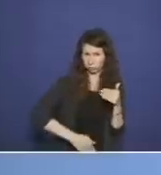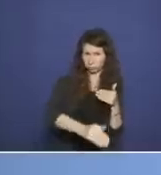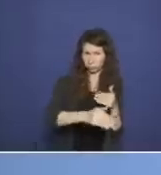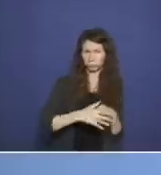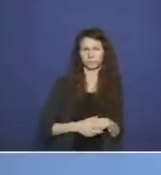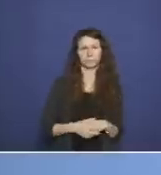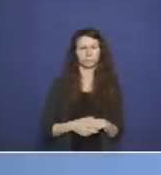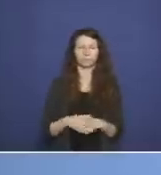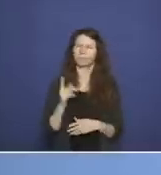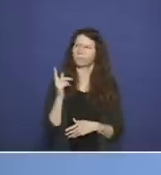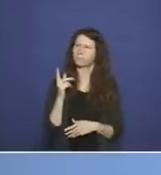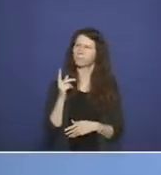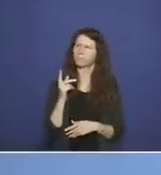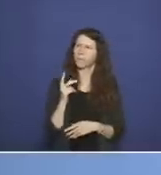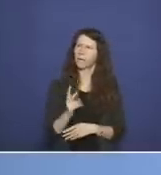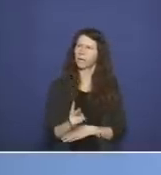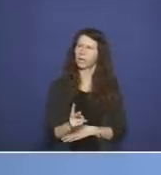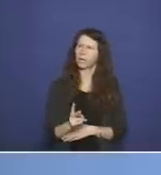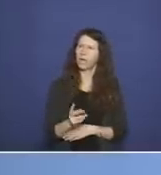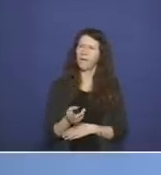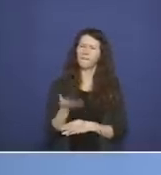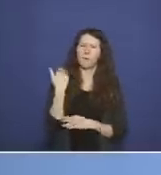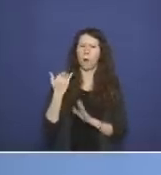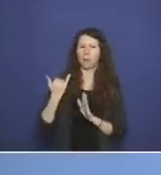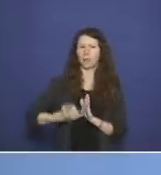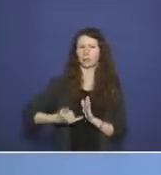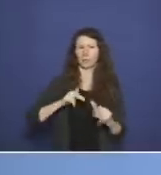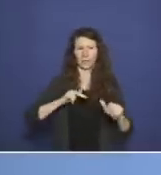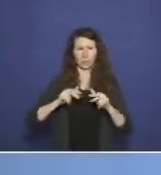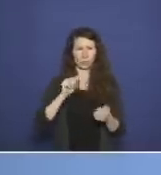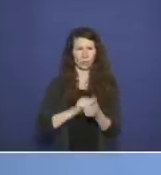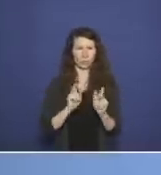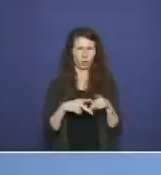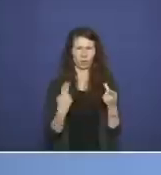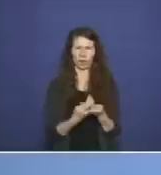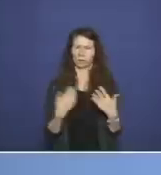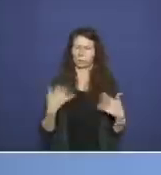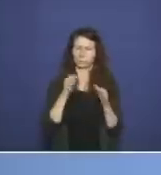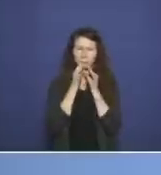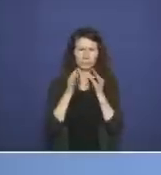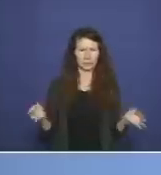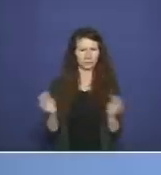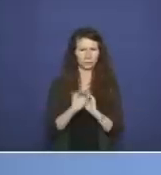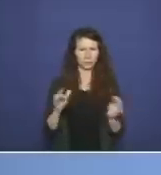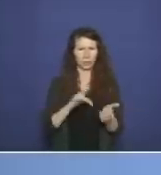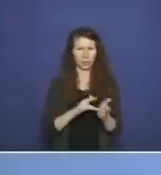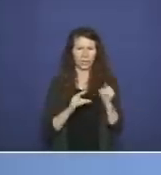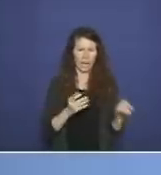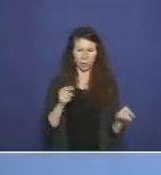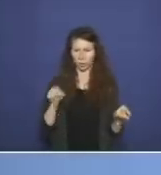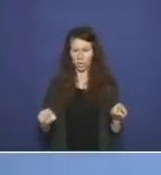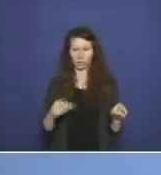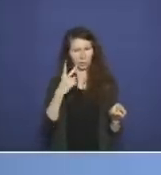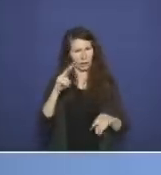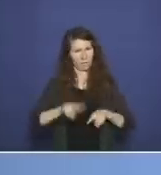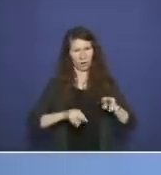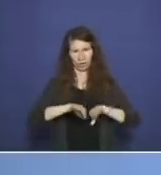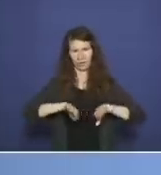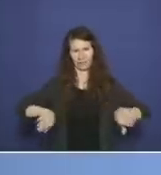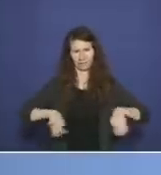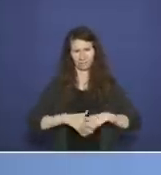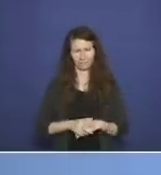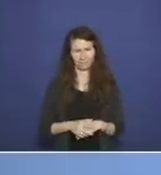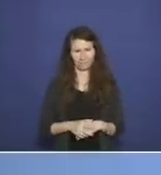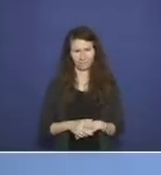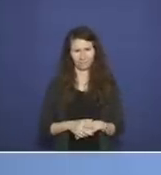in der vorletzten Regierungspressekonferenz sehr ausführlich gesprochen, denn das eine ist ja etwas ganz anderes als das andere. Die Kollegin aus